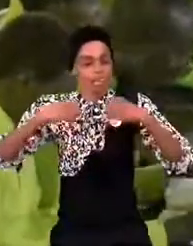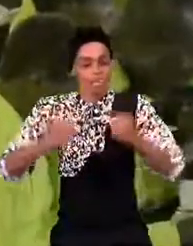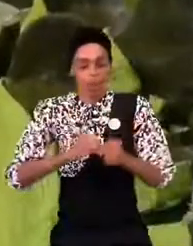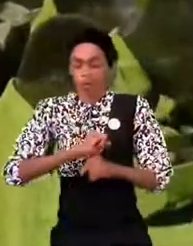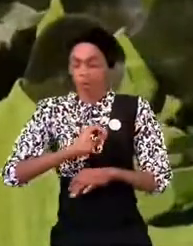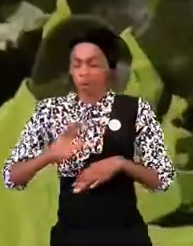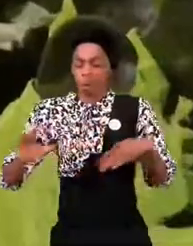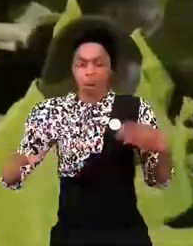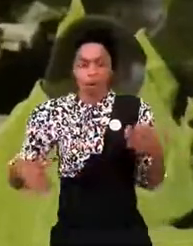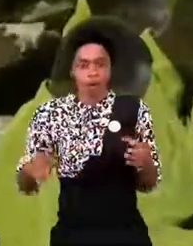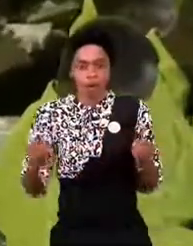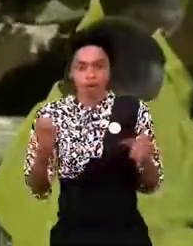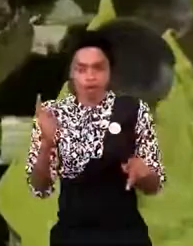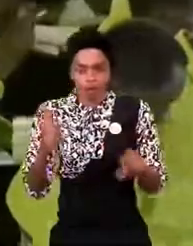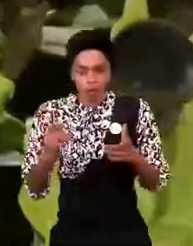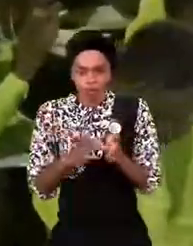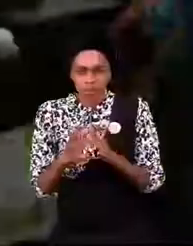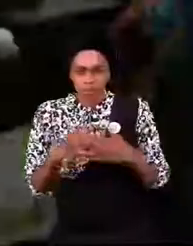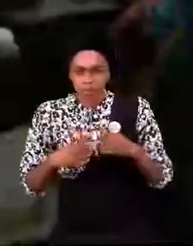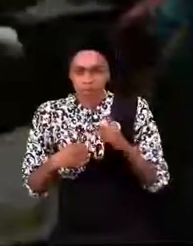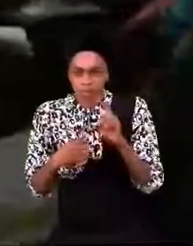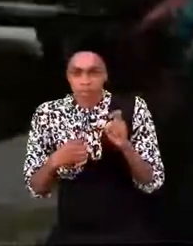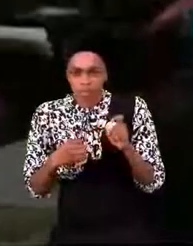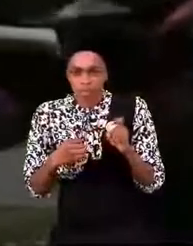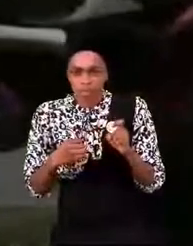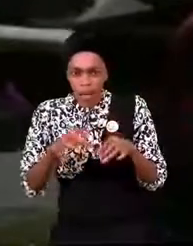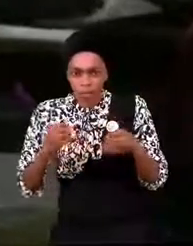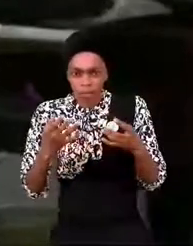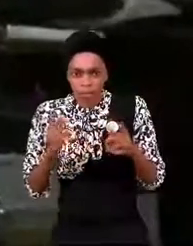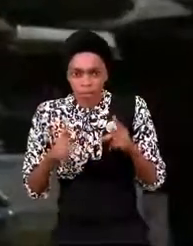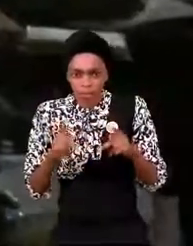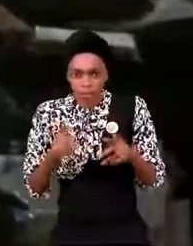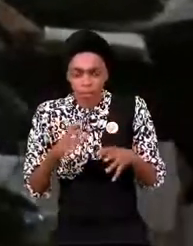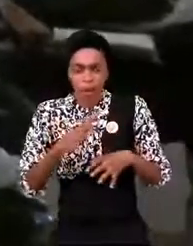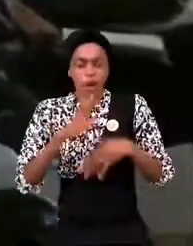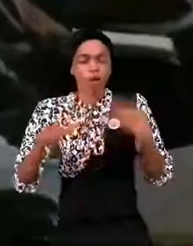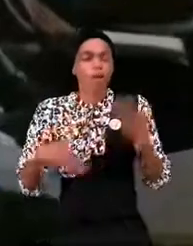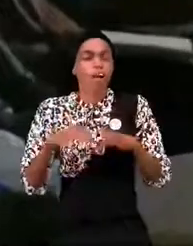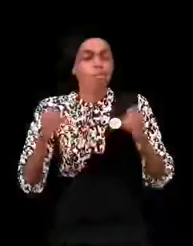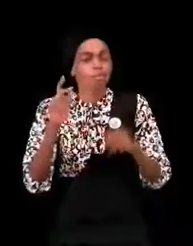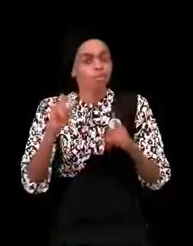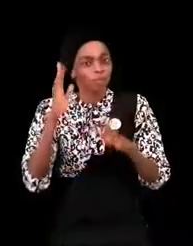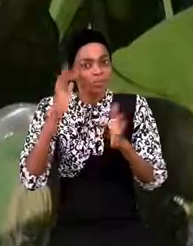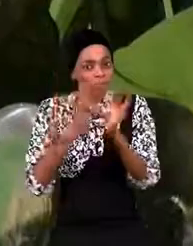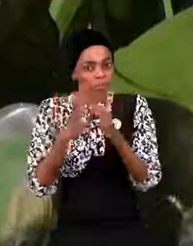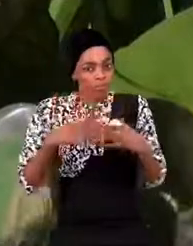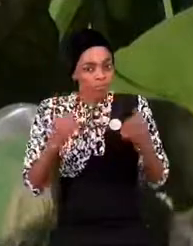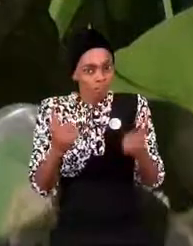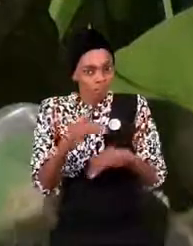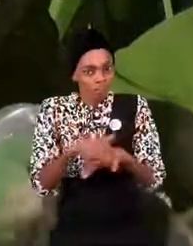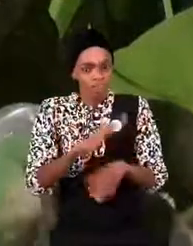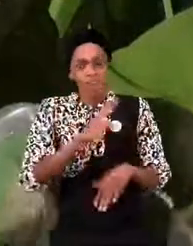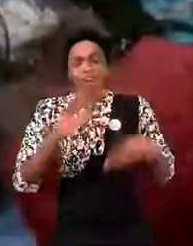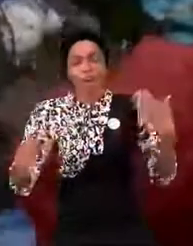guéri? Comme tu es là ce soir, combien va-t-il guérir? Est-ce qu'il va t'atteindre?